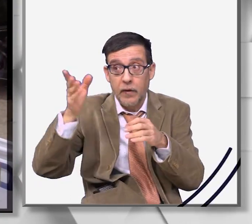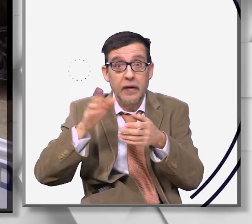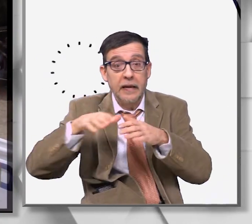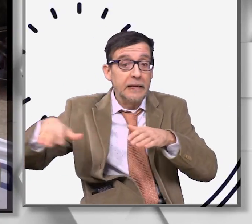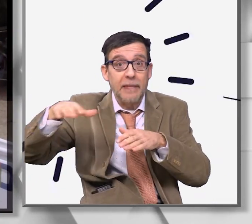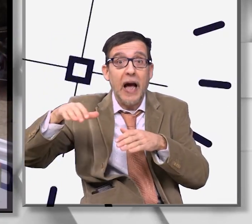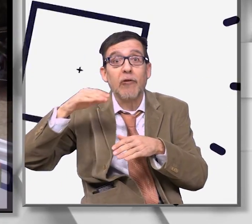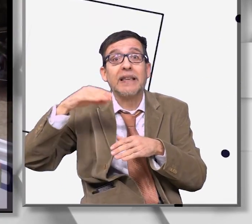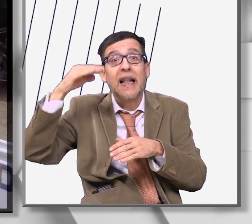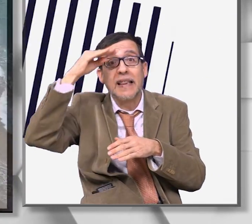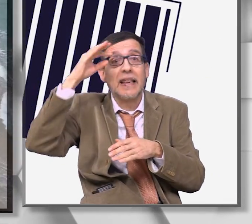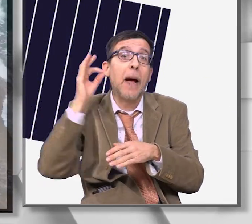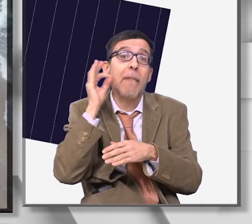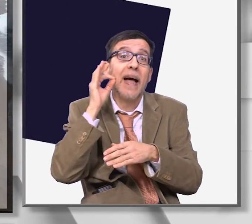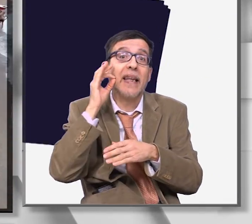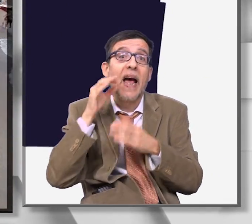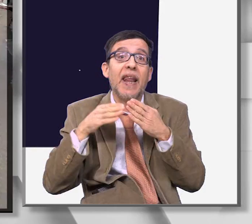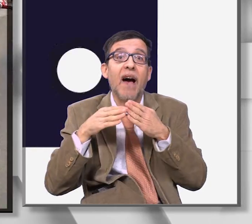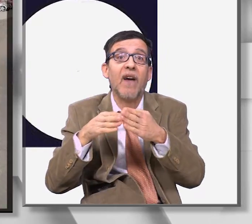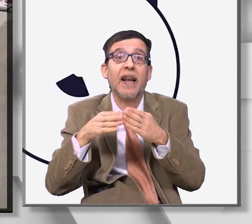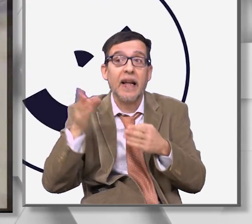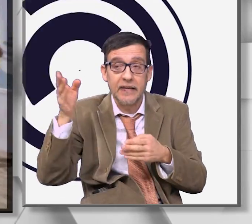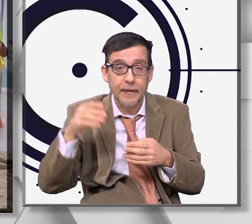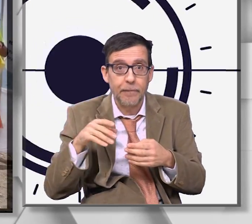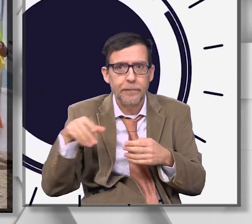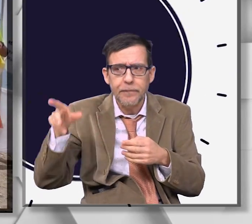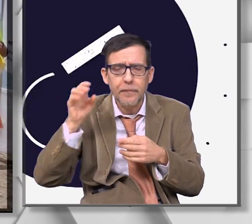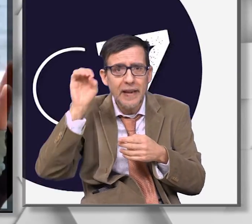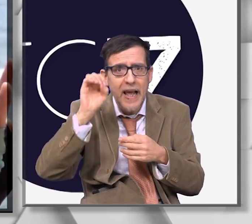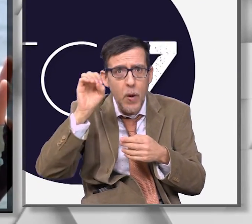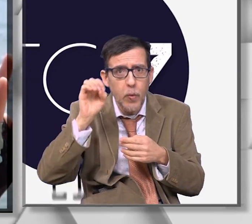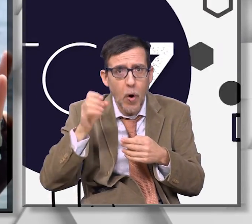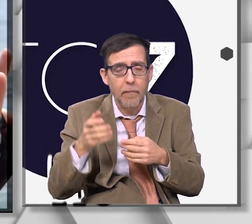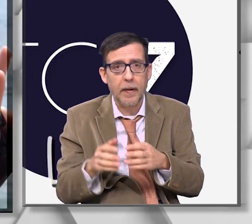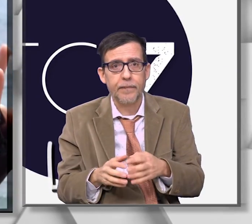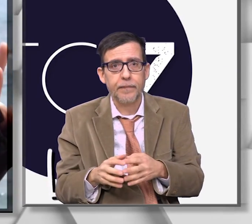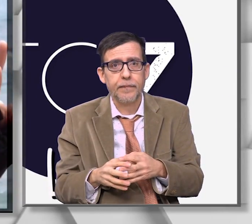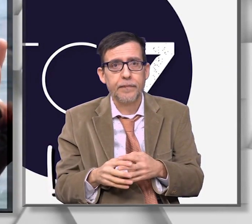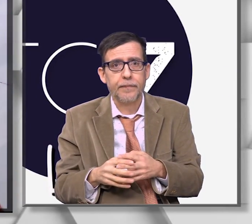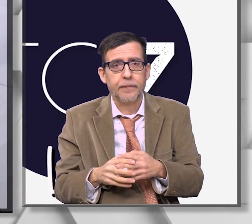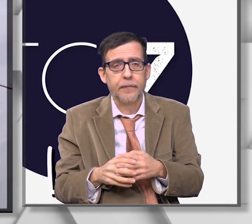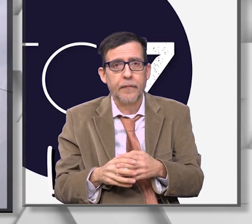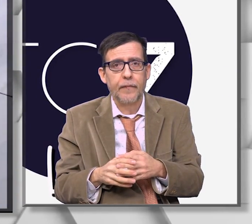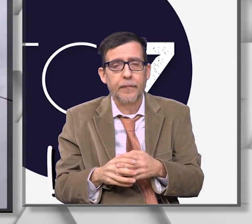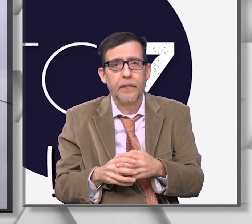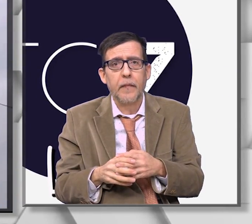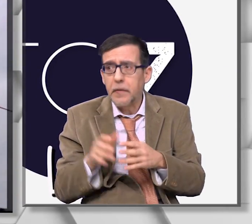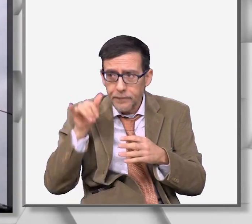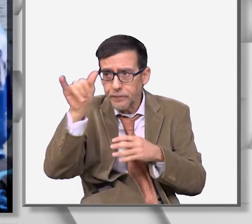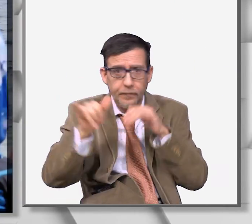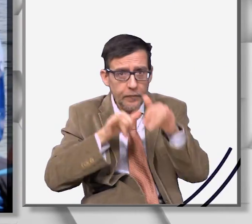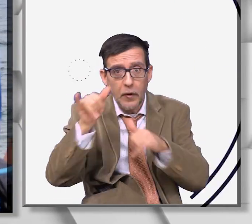di santa maria navarrese arrivano da tutta europa e voli sono assicurati e così anche come le